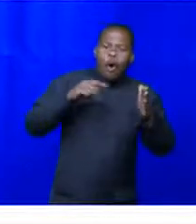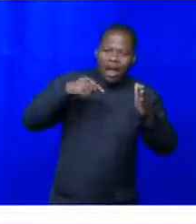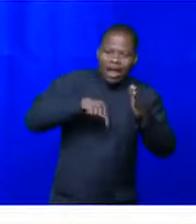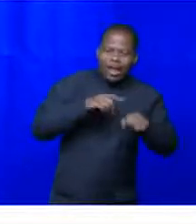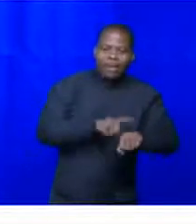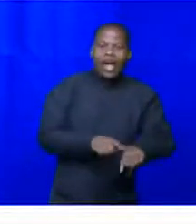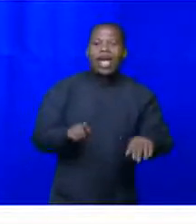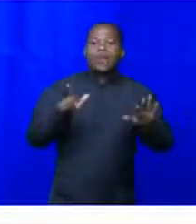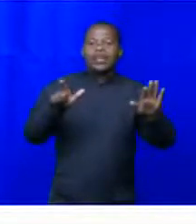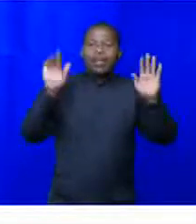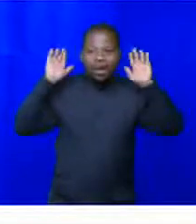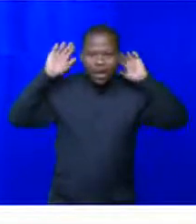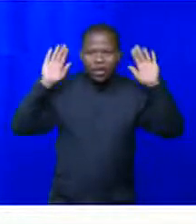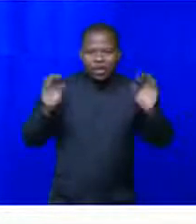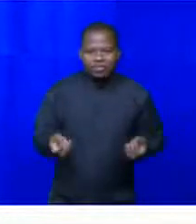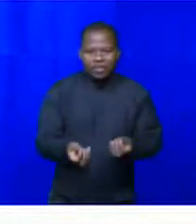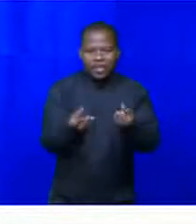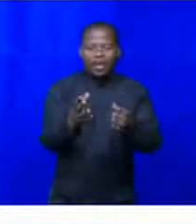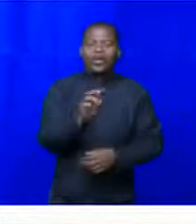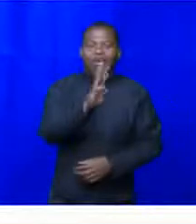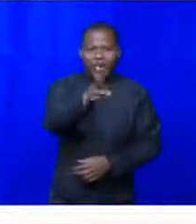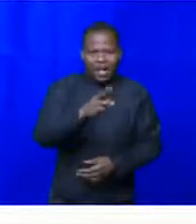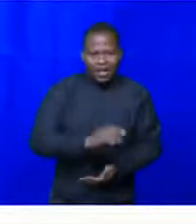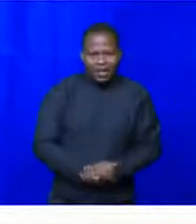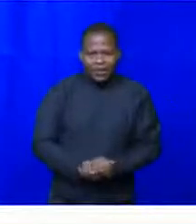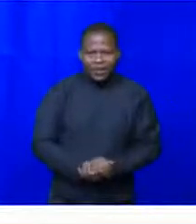ngalendzaba sanethulela wona ngetindzaba tensimbi